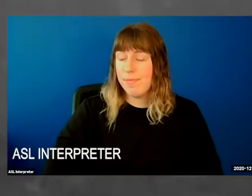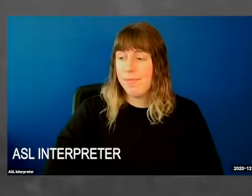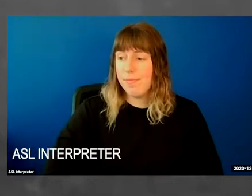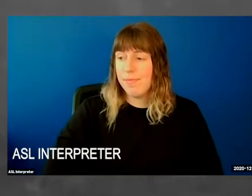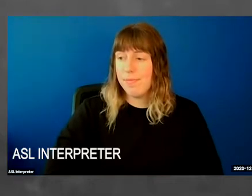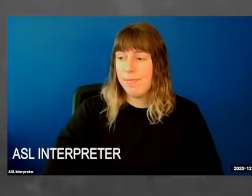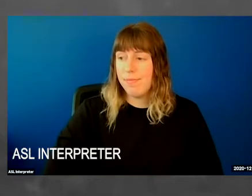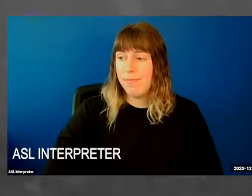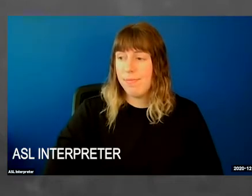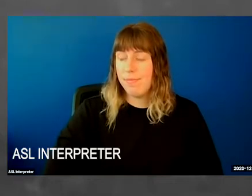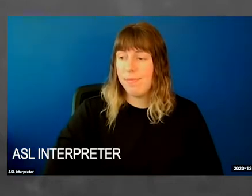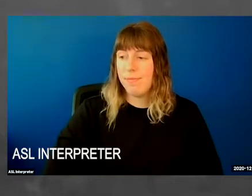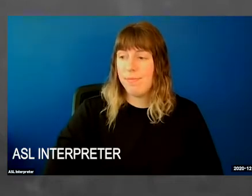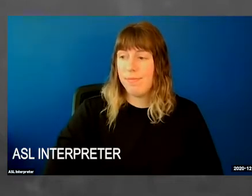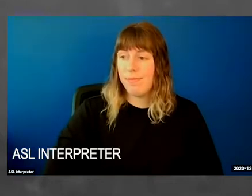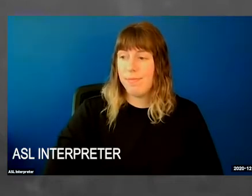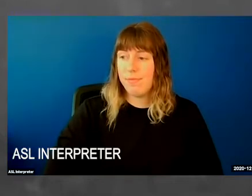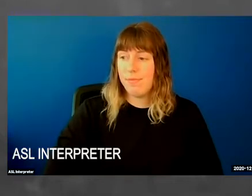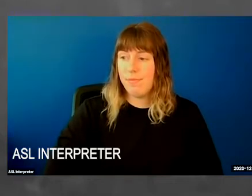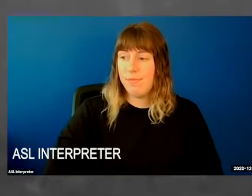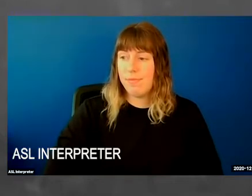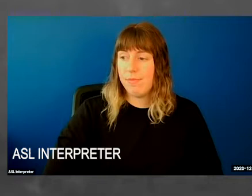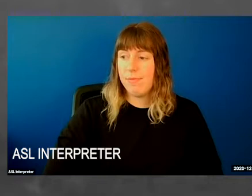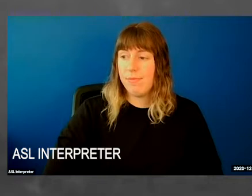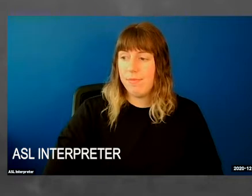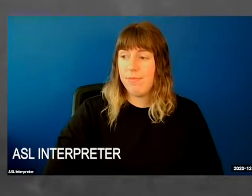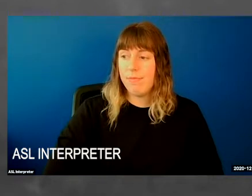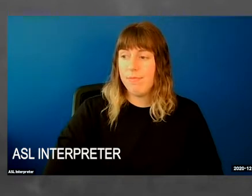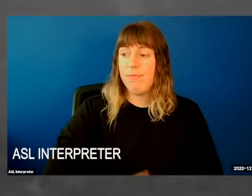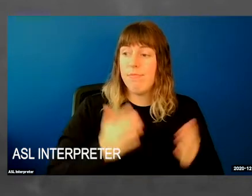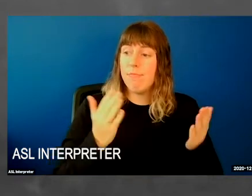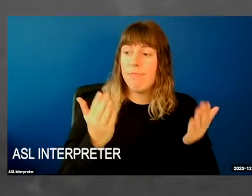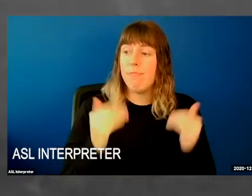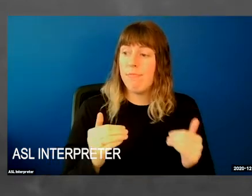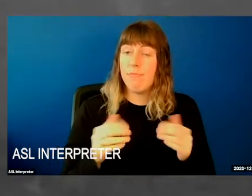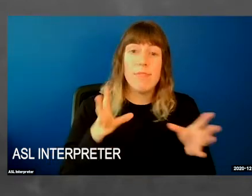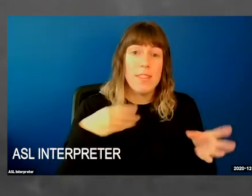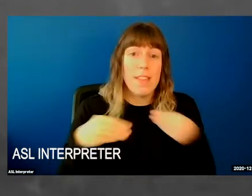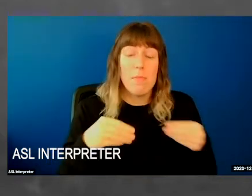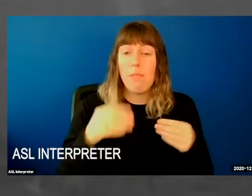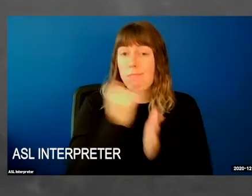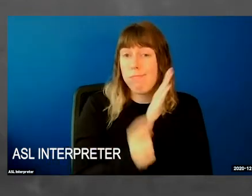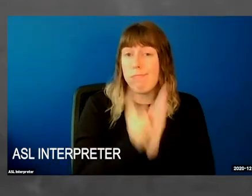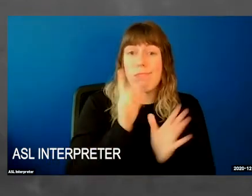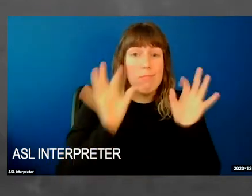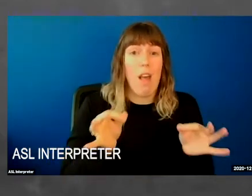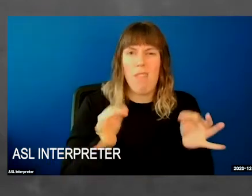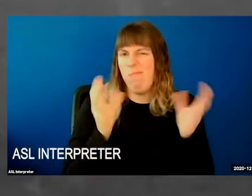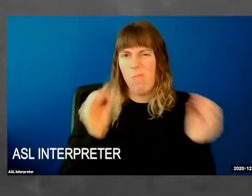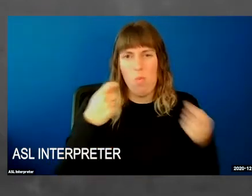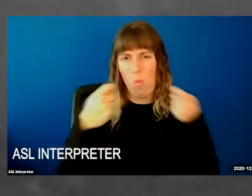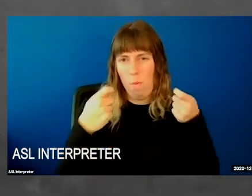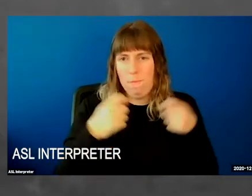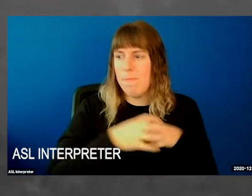conditions socio-économiques à l'intérieur d'une institution. Et tu n'as pas de spontanéité, de flexibilité dans ta